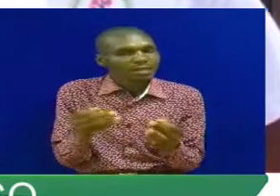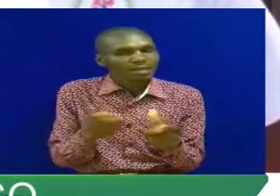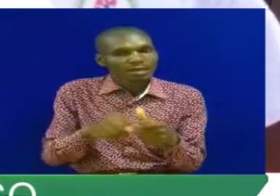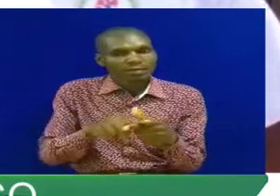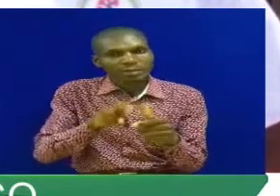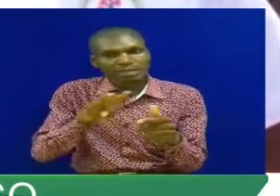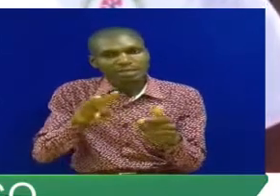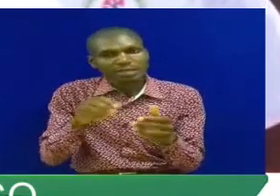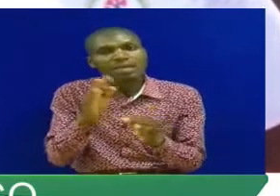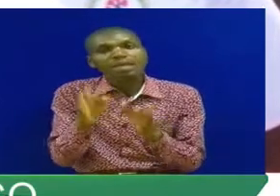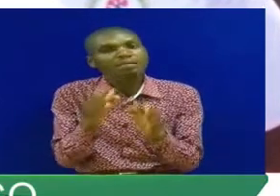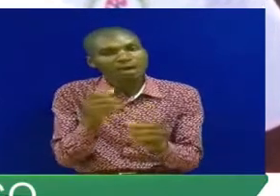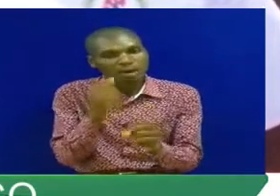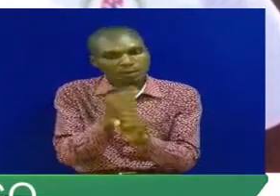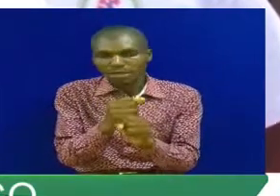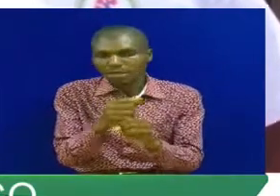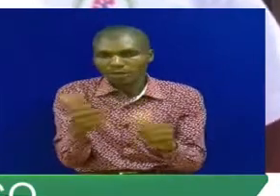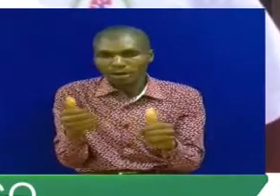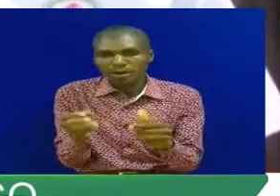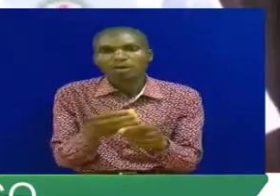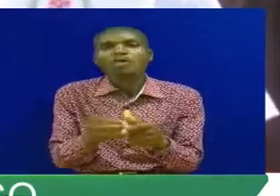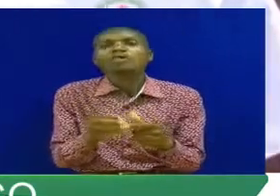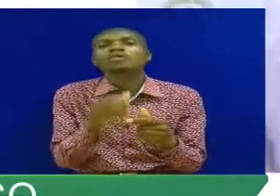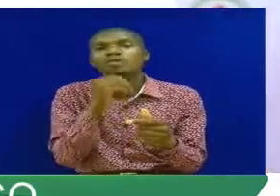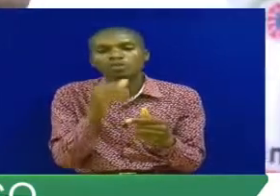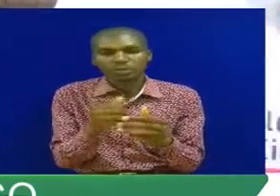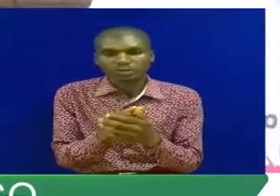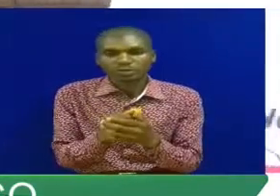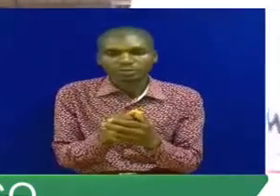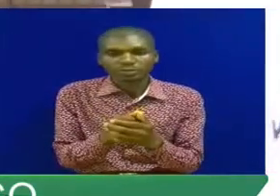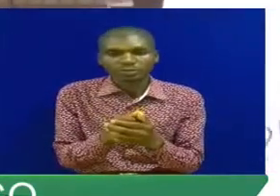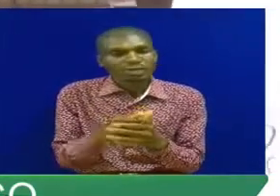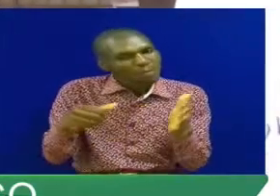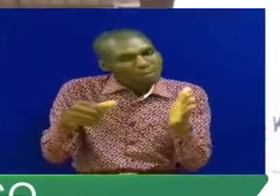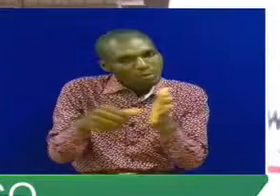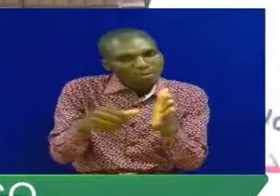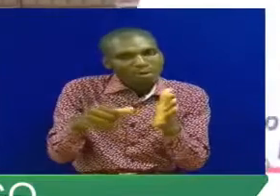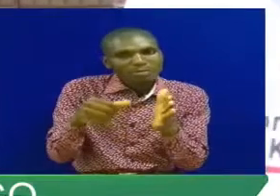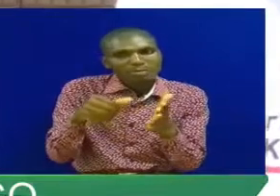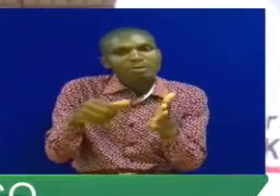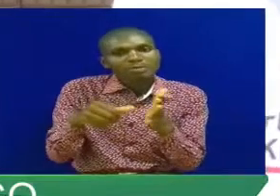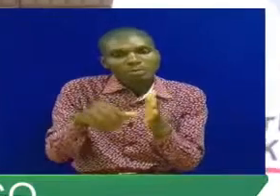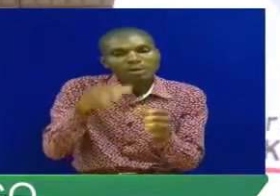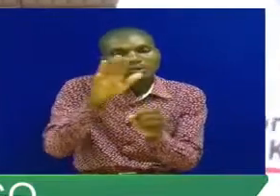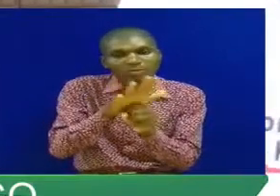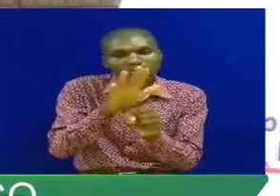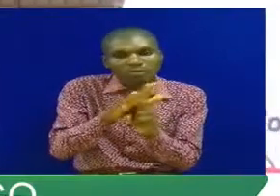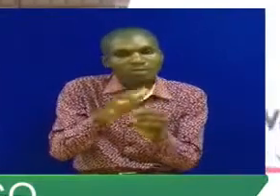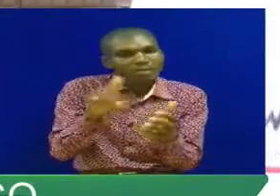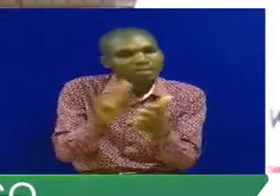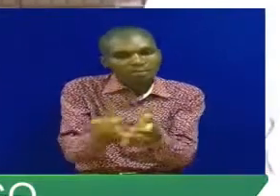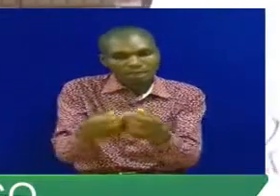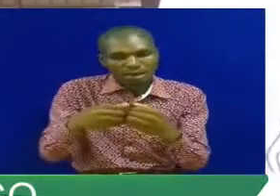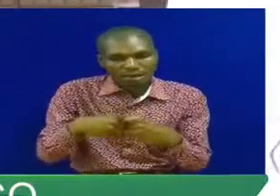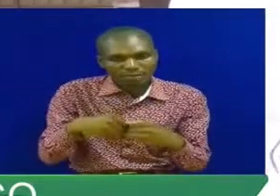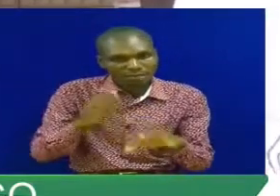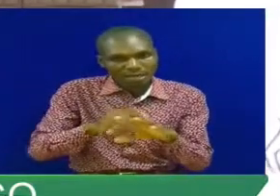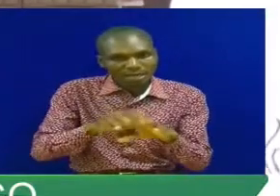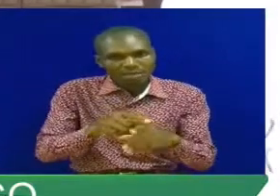chinyigongo kora chirega asi biya gose nchirigo kora biya Mechando ne menge gochangera ekero chinyigo chitari gokora egasi